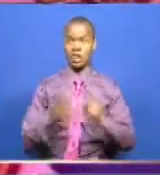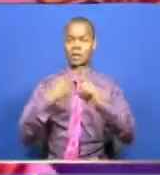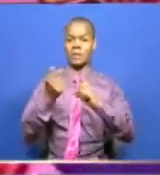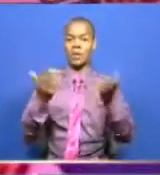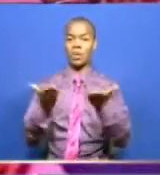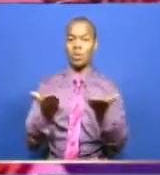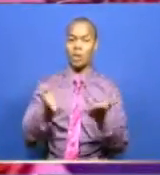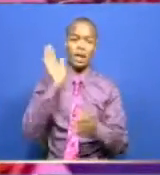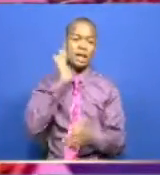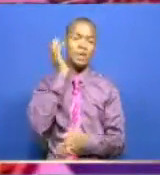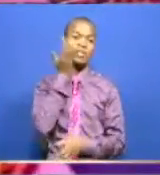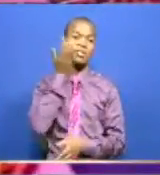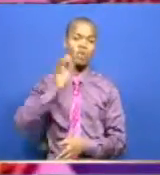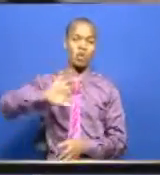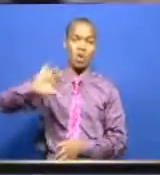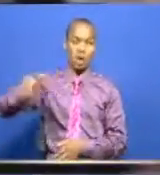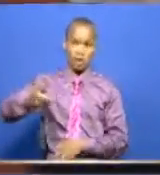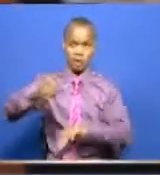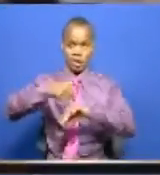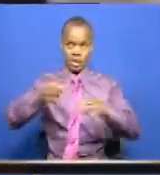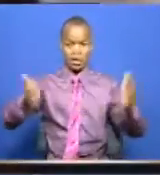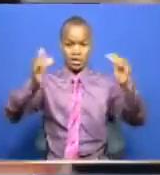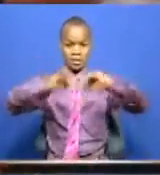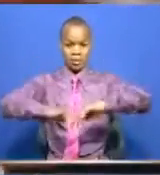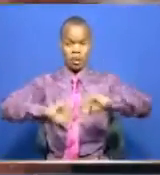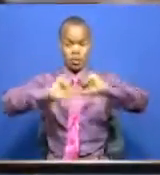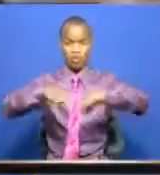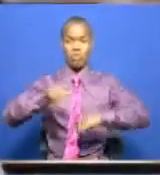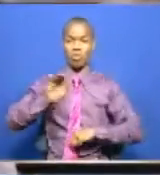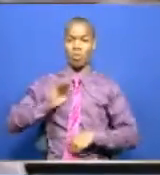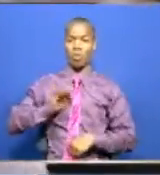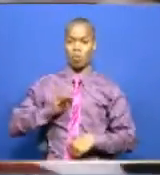Isiolo County during an event to celebrate rural women.